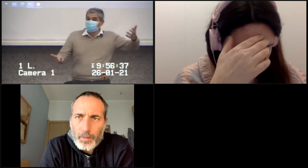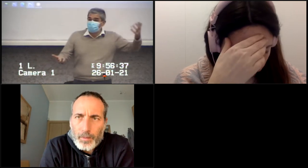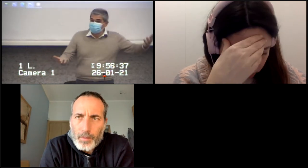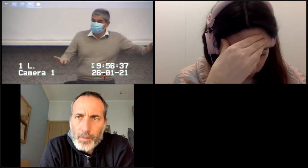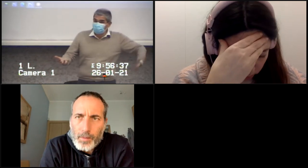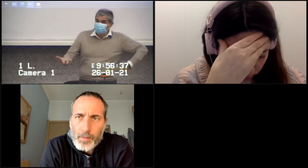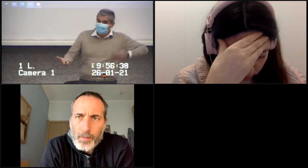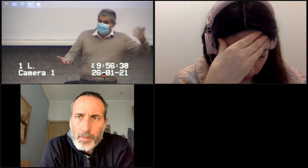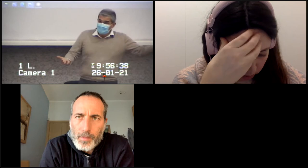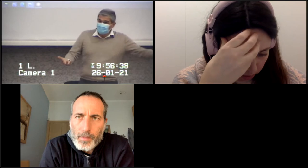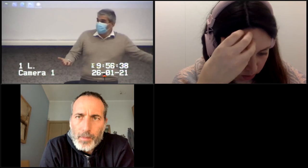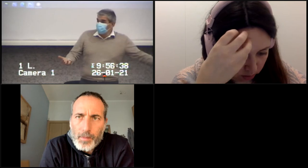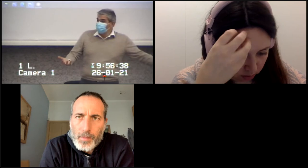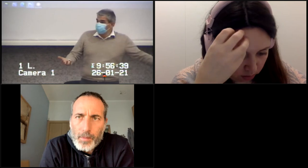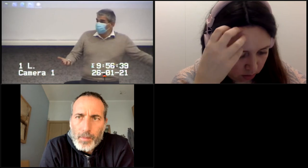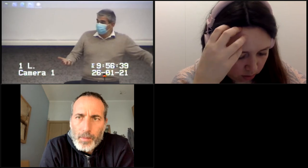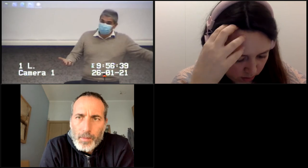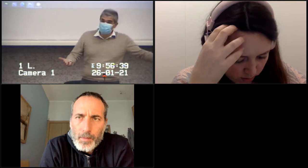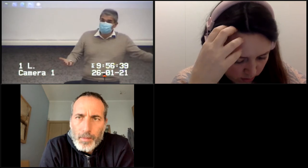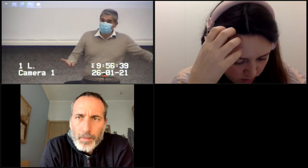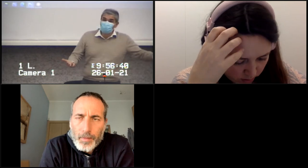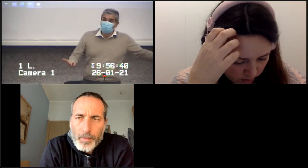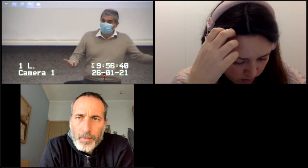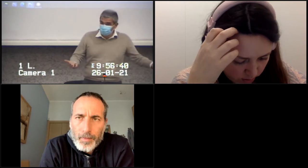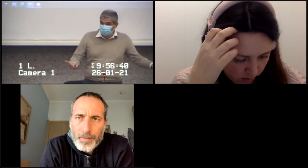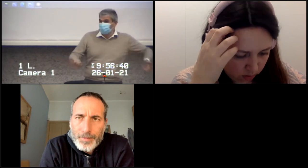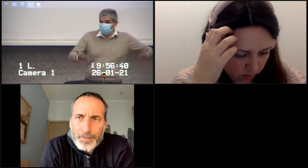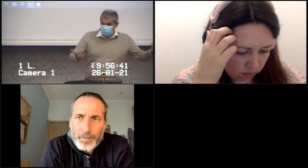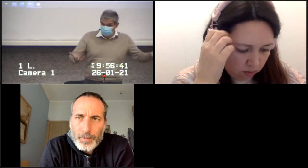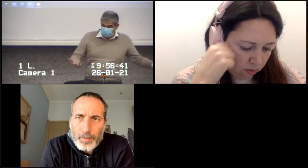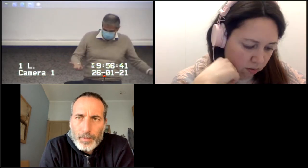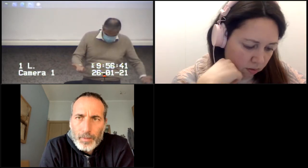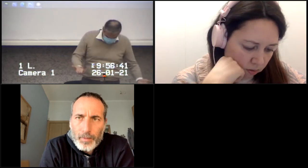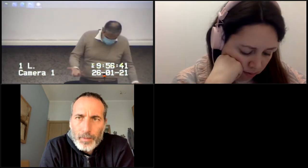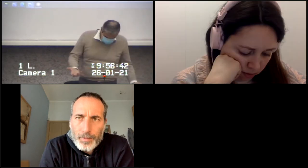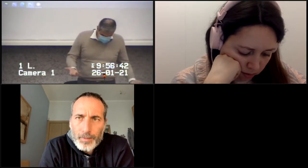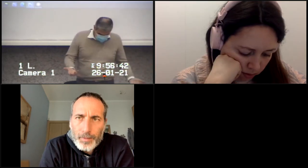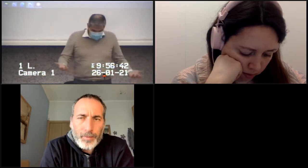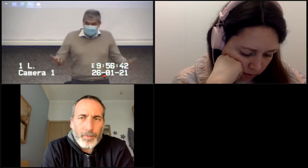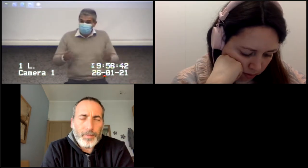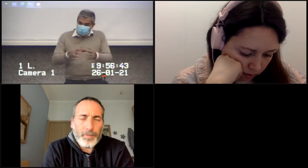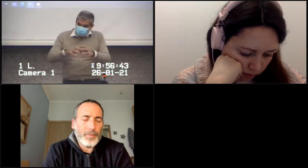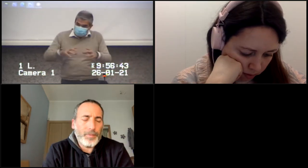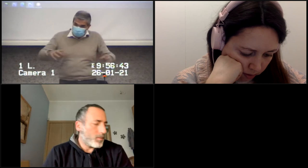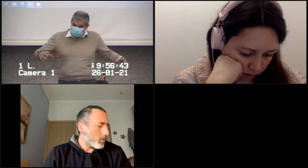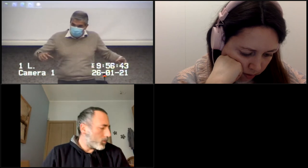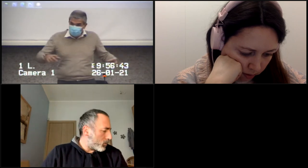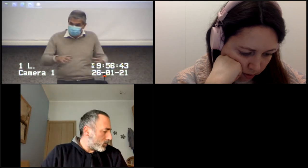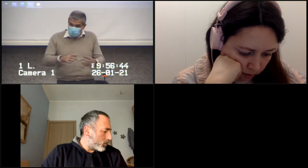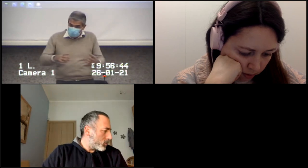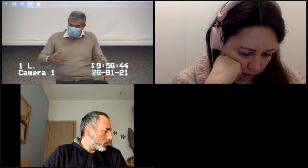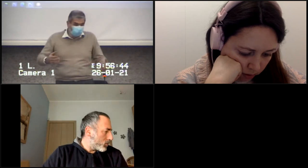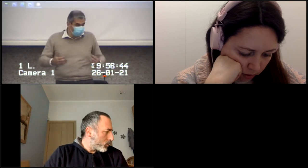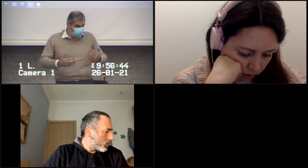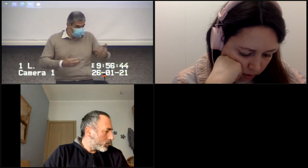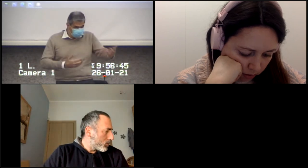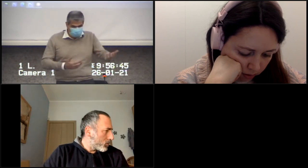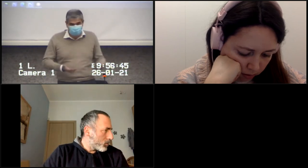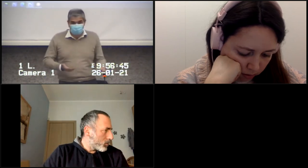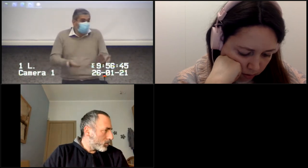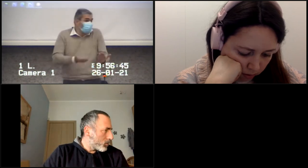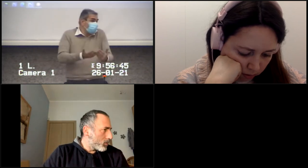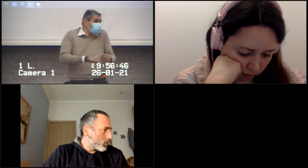l'erigenda piazza sulla parte, diciamo, ancora oggi incompiuta, lasciando in questo punto un collegamento